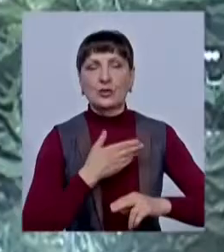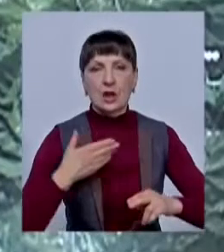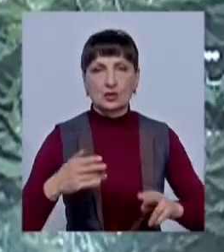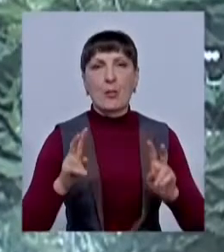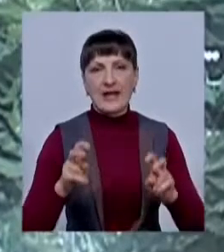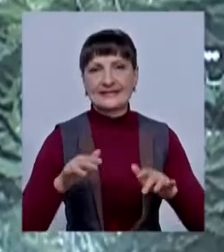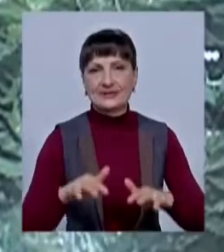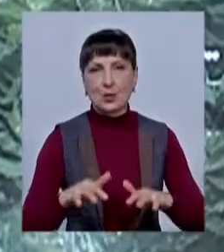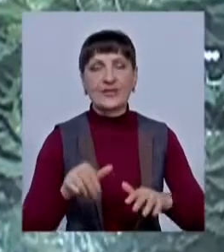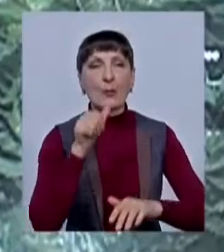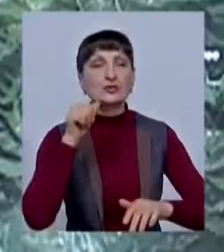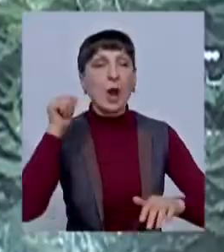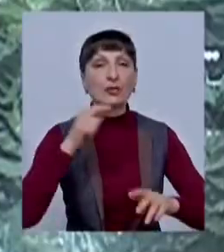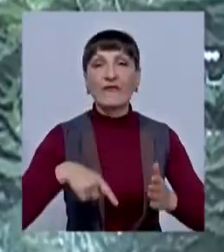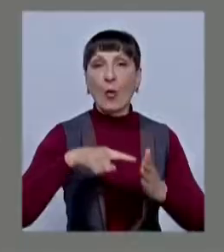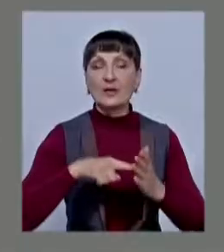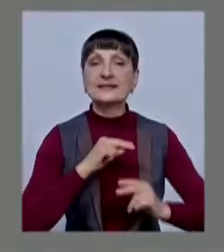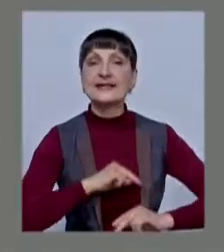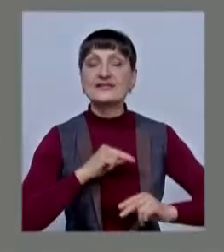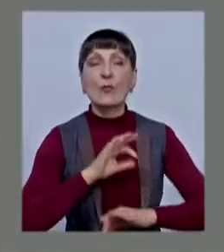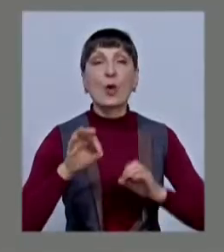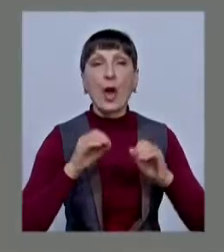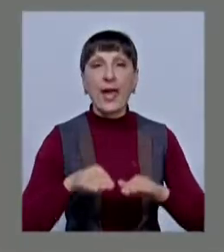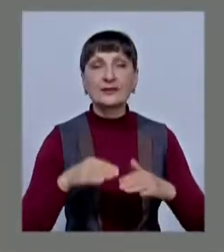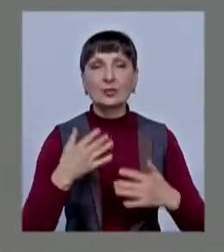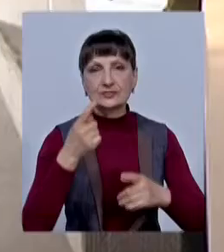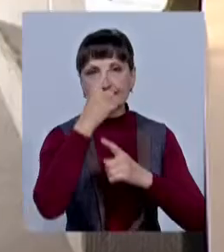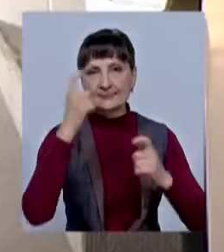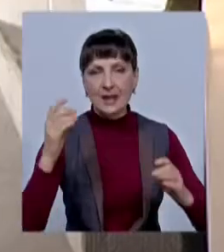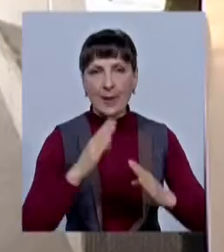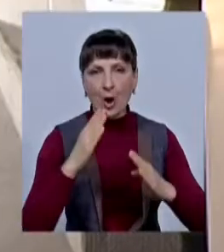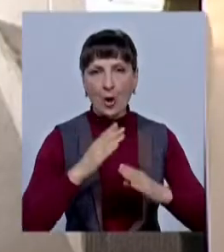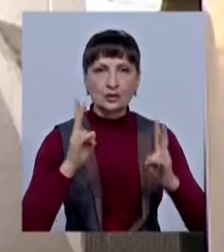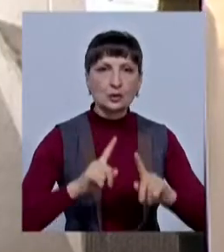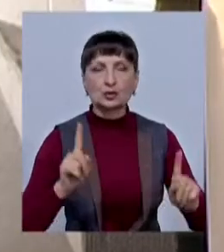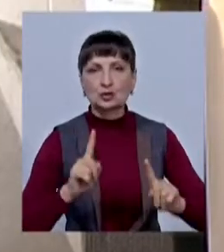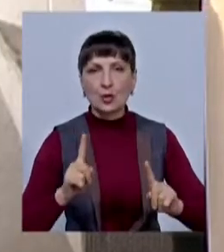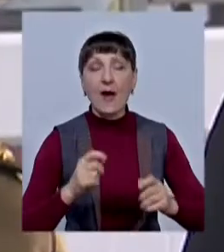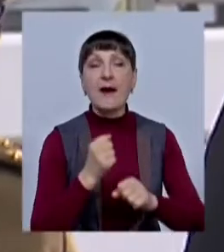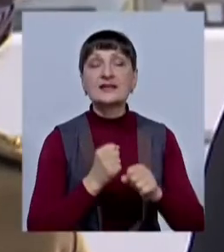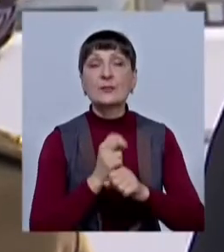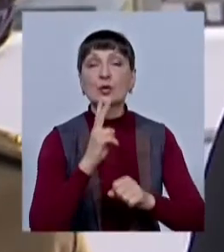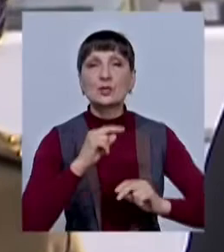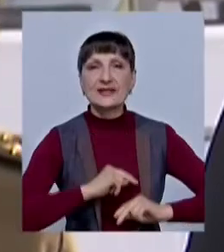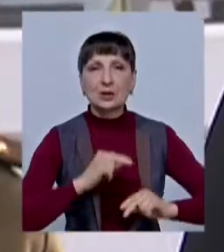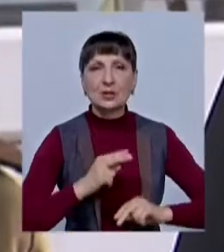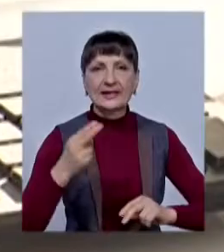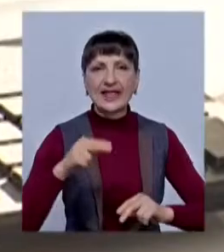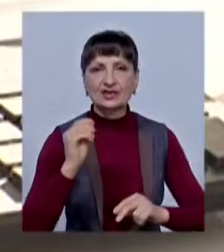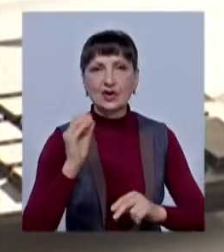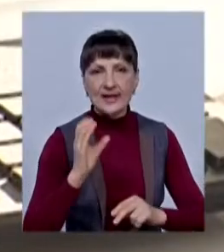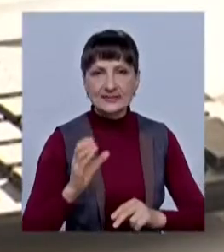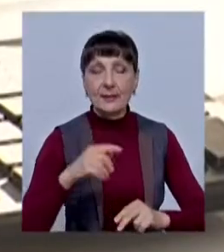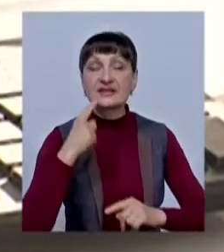позицию. С прошлого года в мегаполисе действует проект по прогнозу чрезвычайных ситуаций. Разработка принадлежит сотрудникам городского ДЧС. По